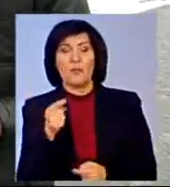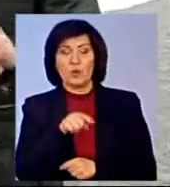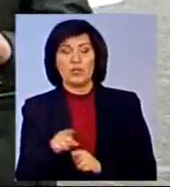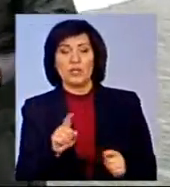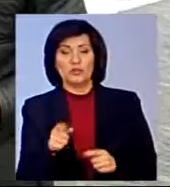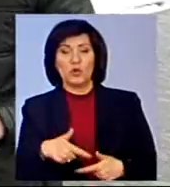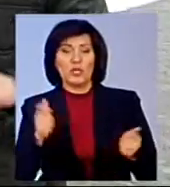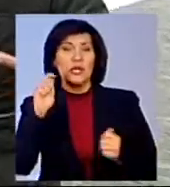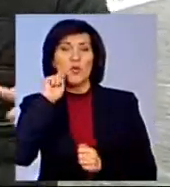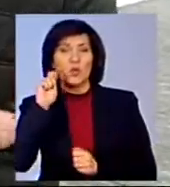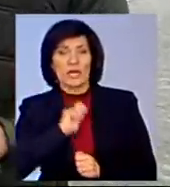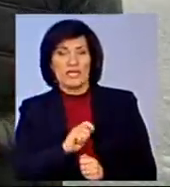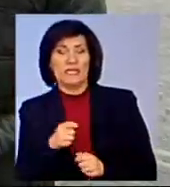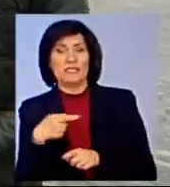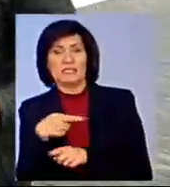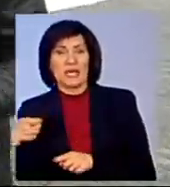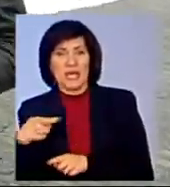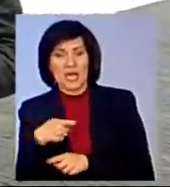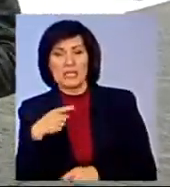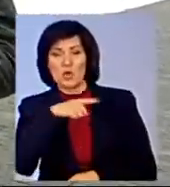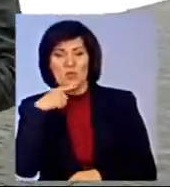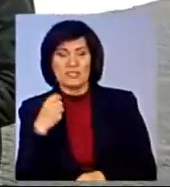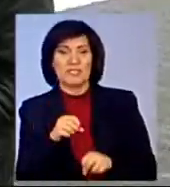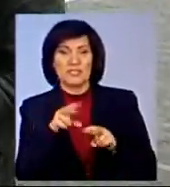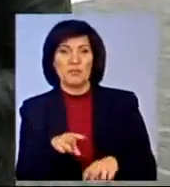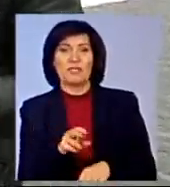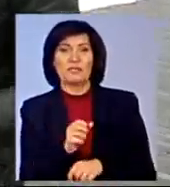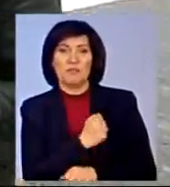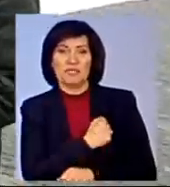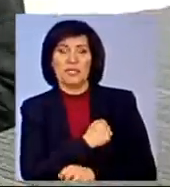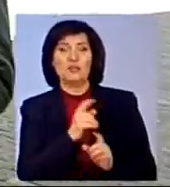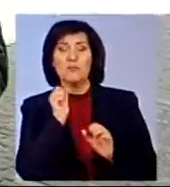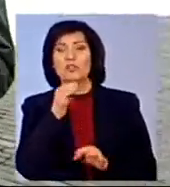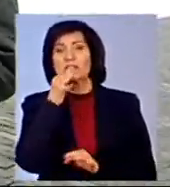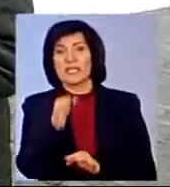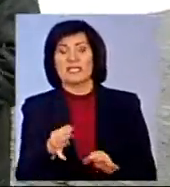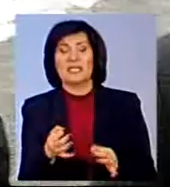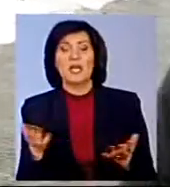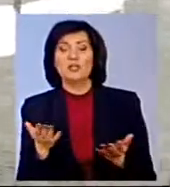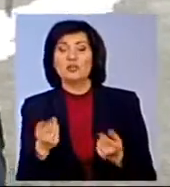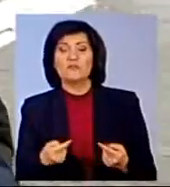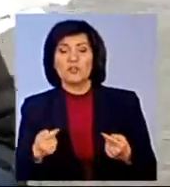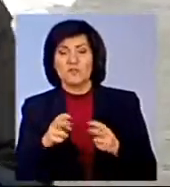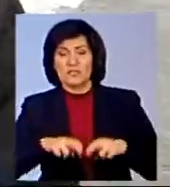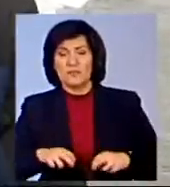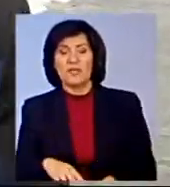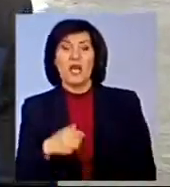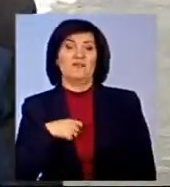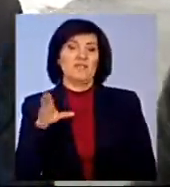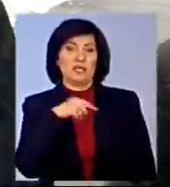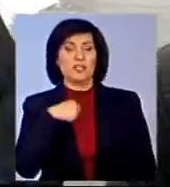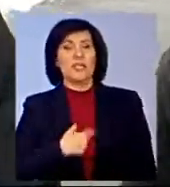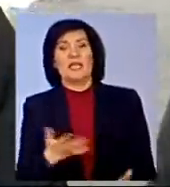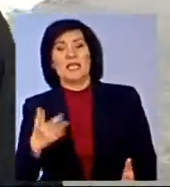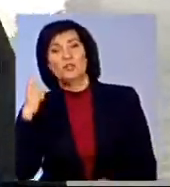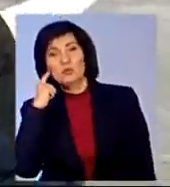в готелі «Україна», з готелю «Україна» стріляли російські спецпризначенці. Що ви можете сказати з цього приводу, що встановило слідство? То всі кажуть, я десь чув,